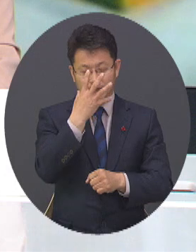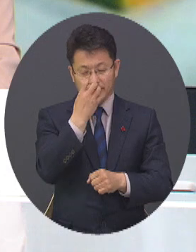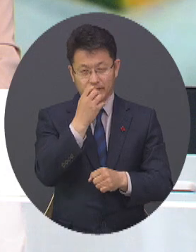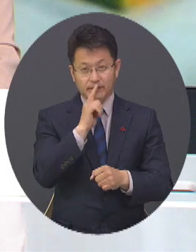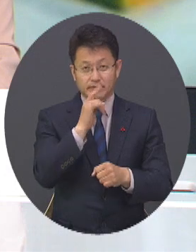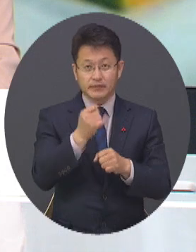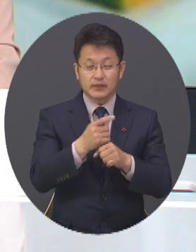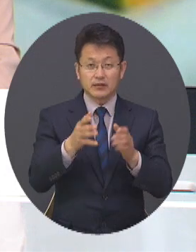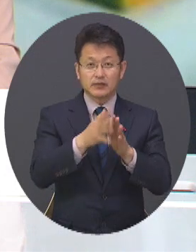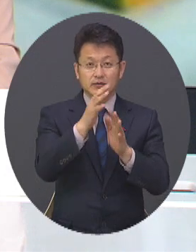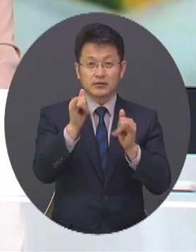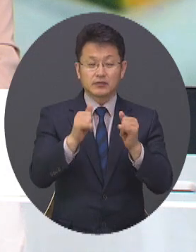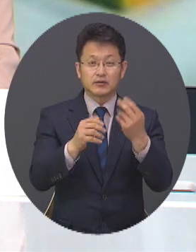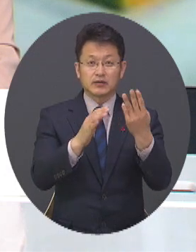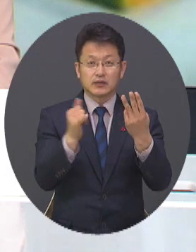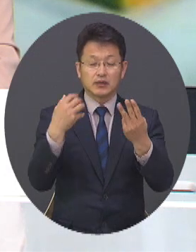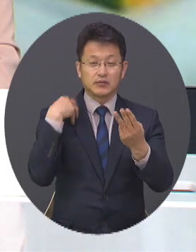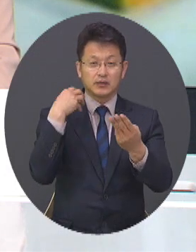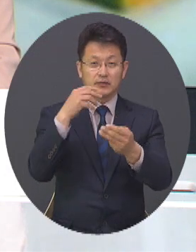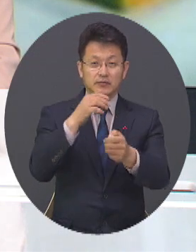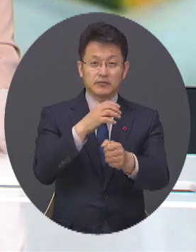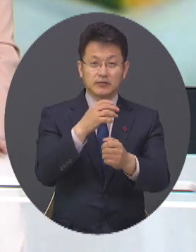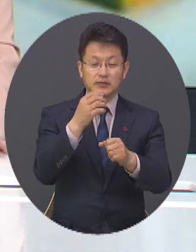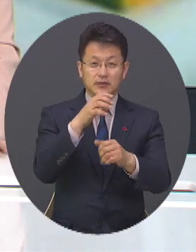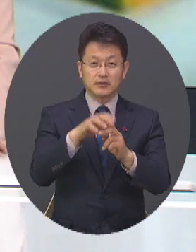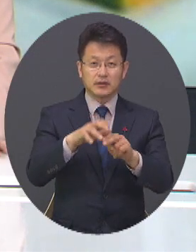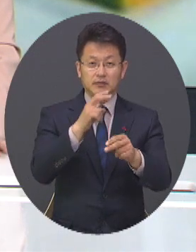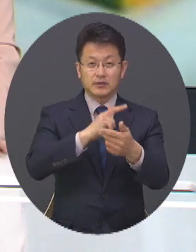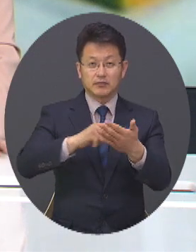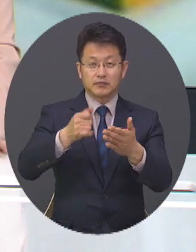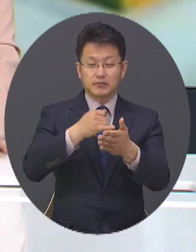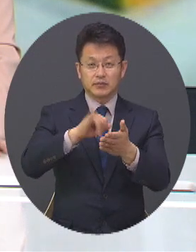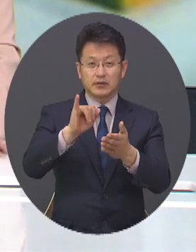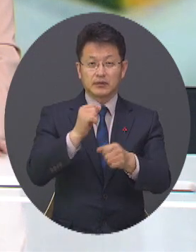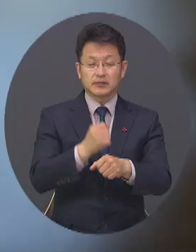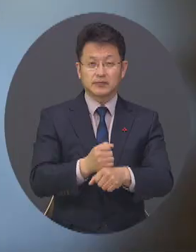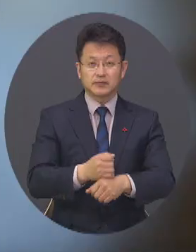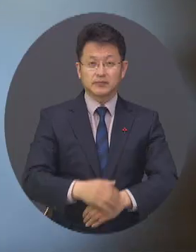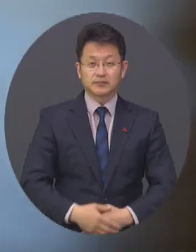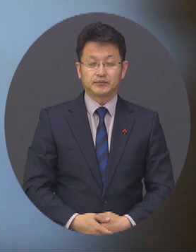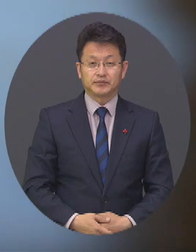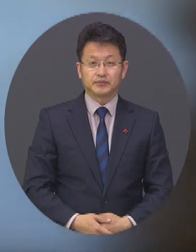진주시는 직원 3명을 지기 해졌습니다 신은정 기자 입니다